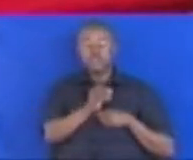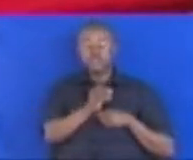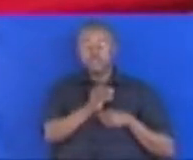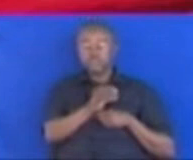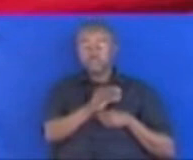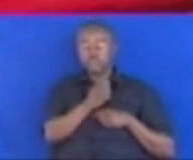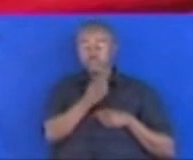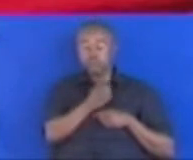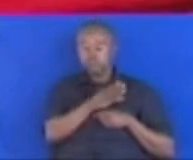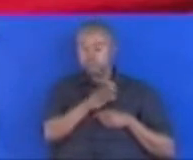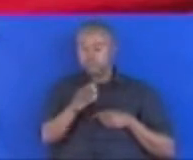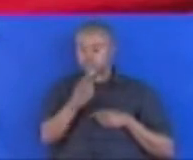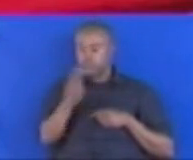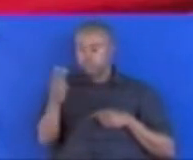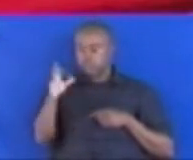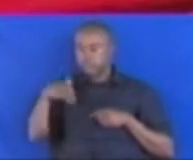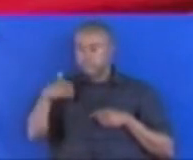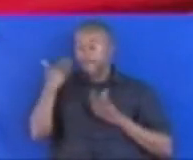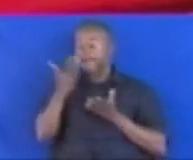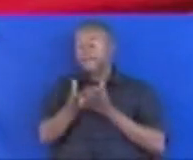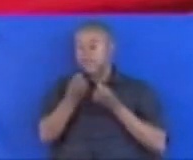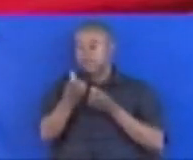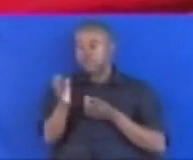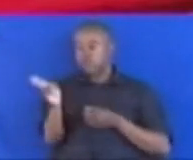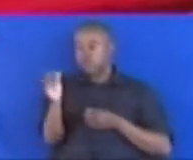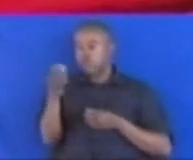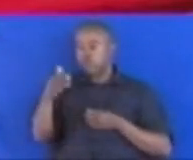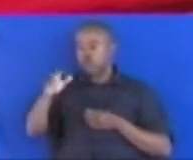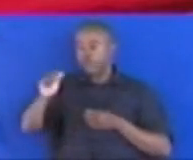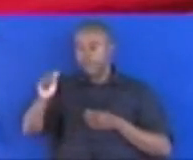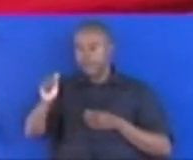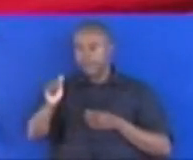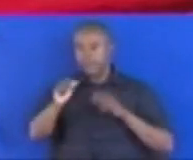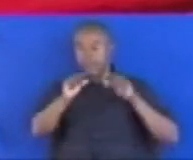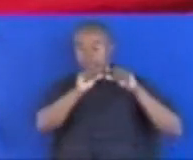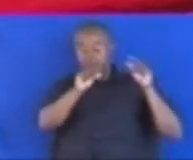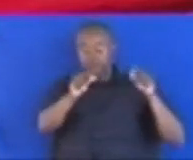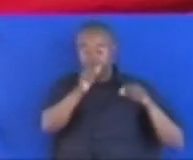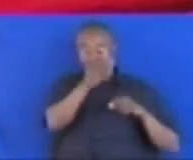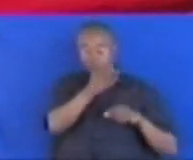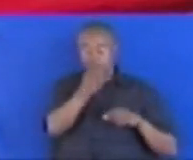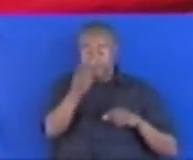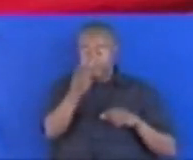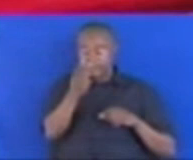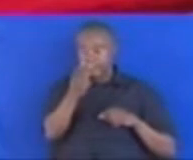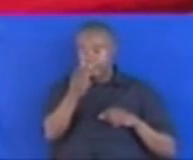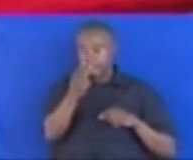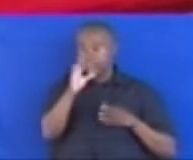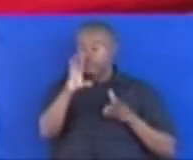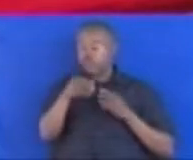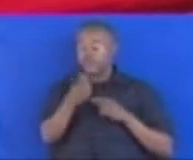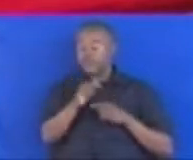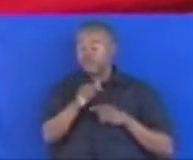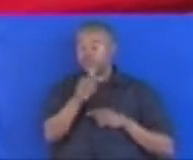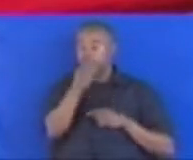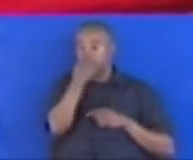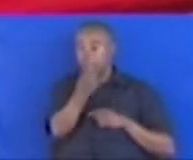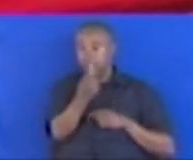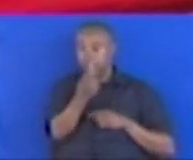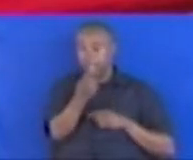2021-2022 kama ilivyowasilishwa na mtoa hoja fungu namba 52, jumla ya shilingi trilioni